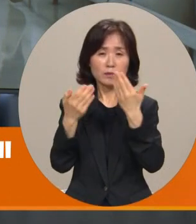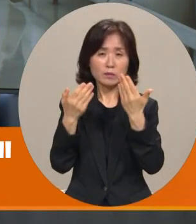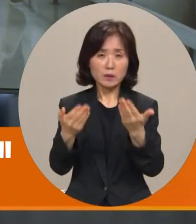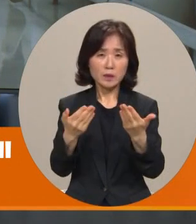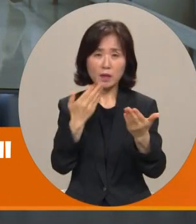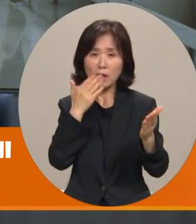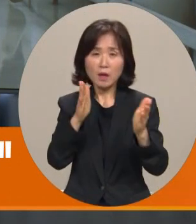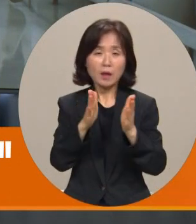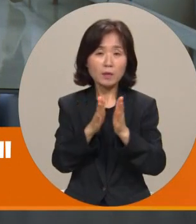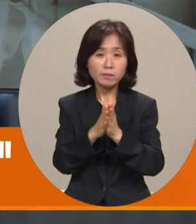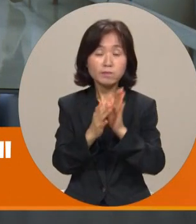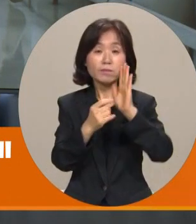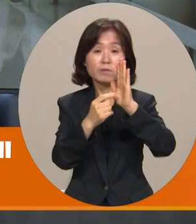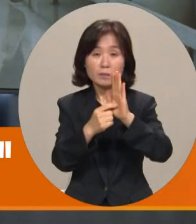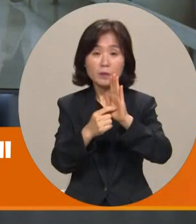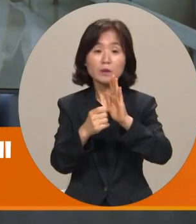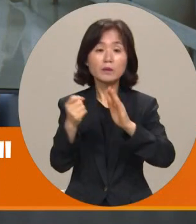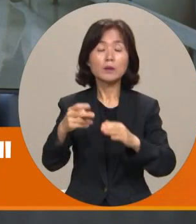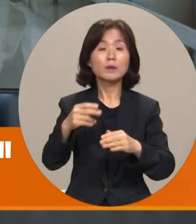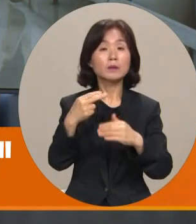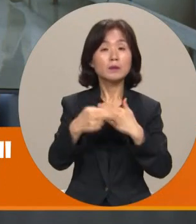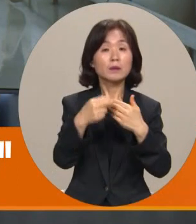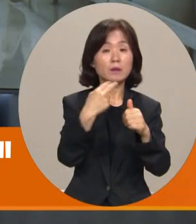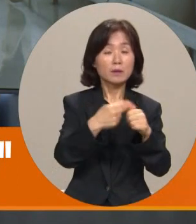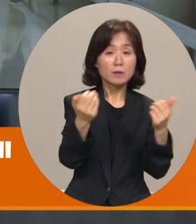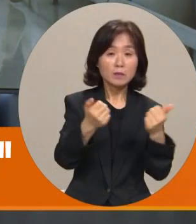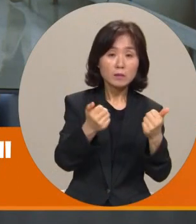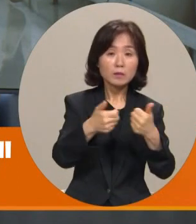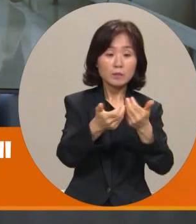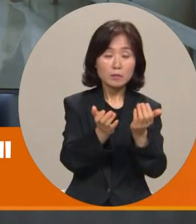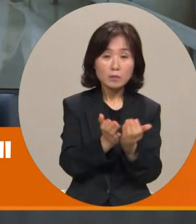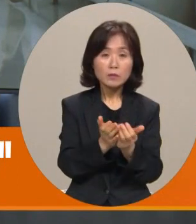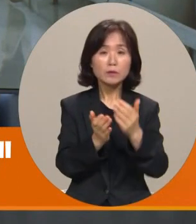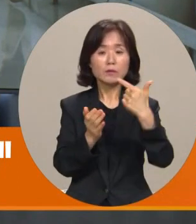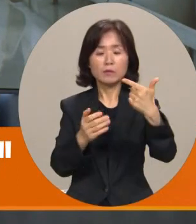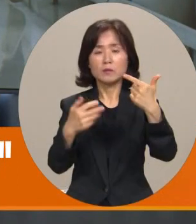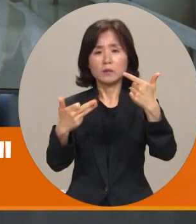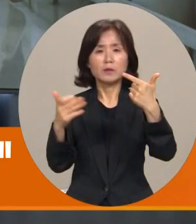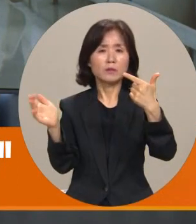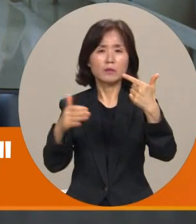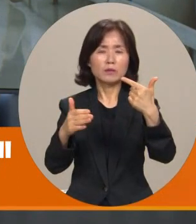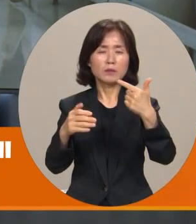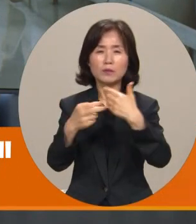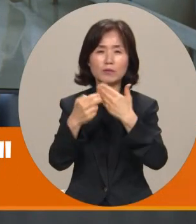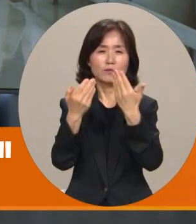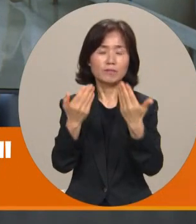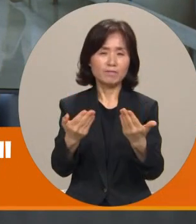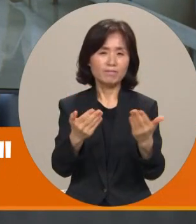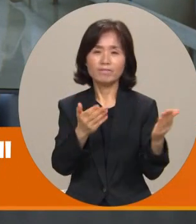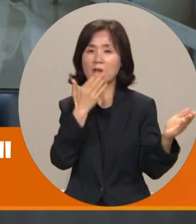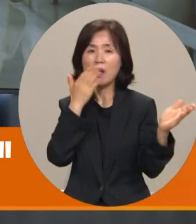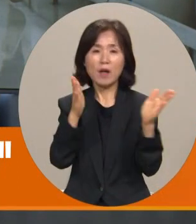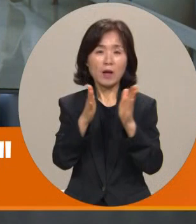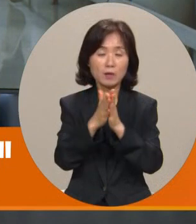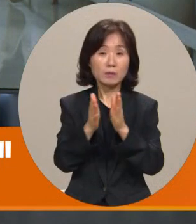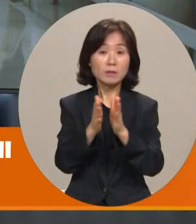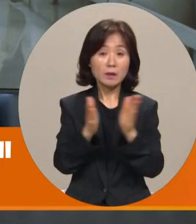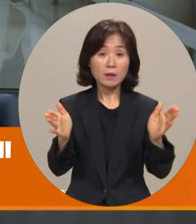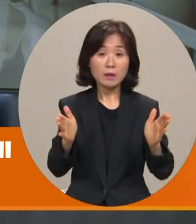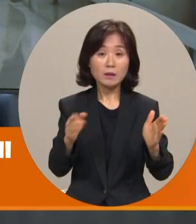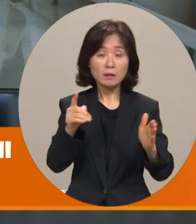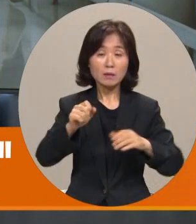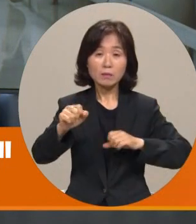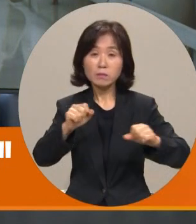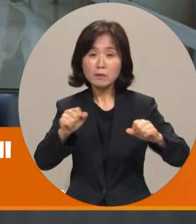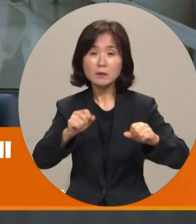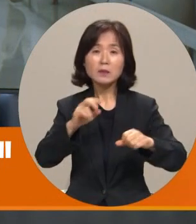전면 휴진에 들어가기로 했습니다. 의사들이 전국적으로 집단 행동에 나서는 건 지난 2020년 이후 4년